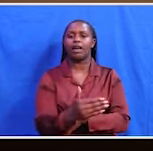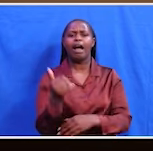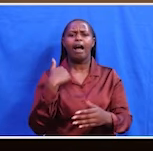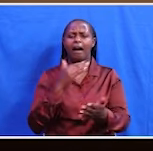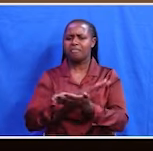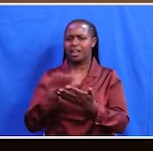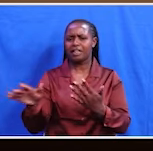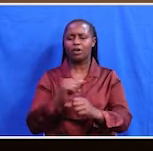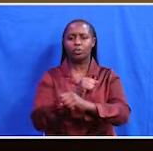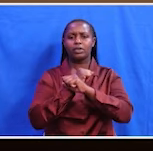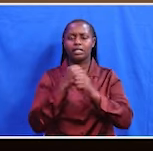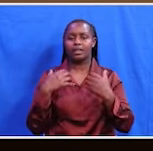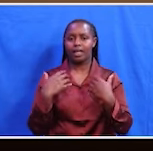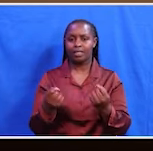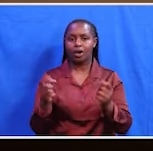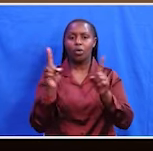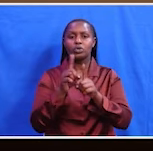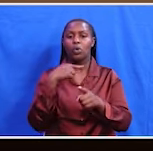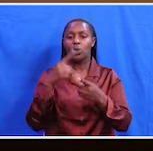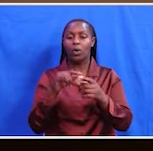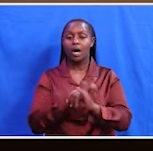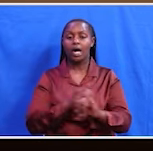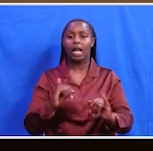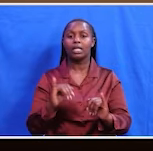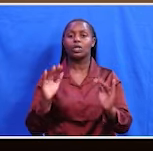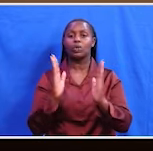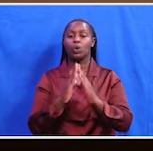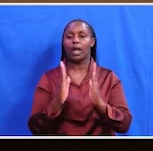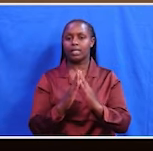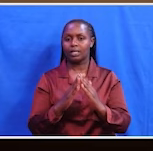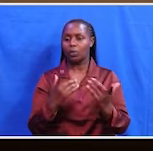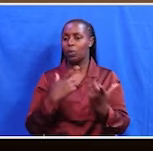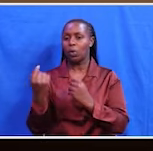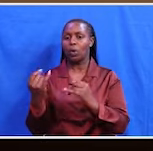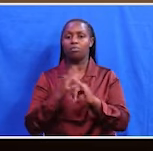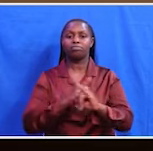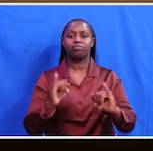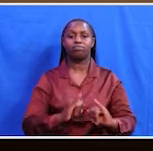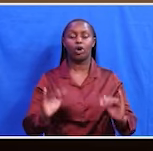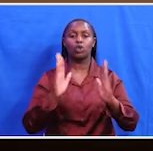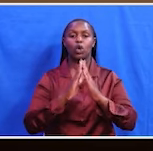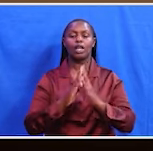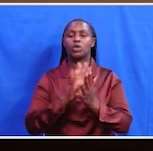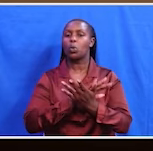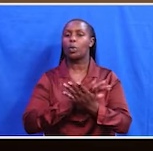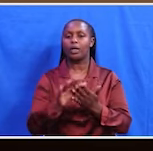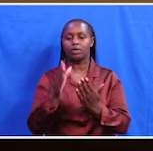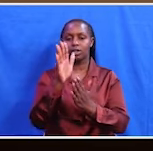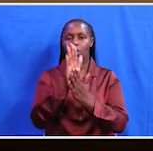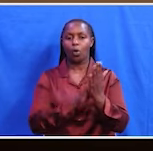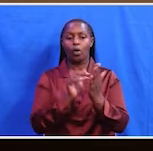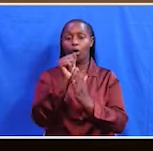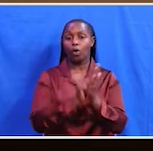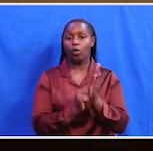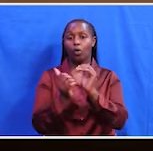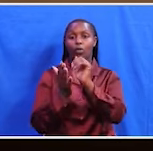wenye wanaosha hata toilets. Abonyonfa, utaenda kuosha toilets hivo, without gloves, hauna